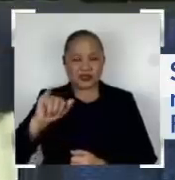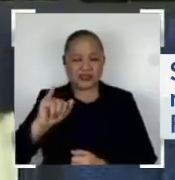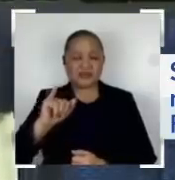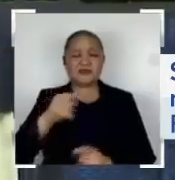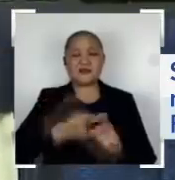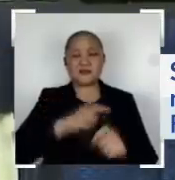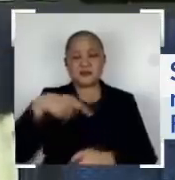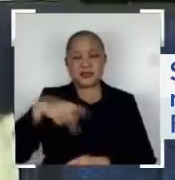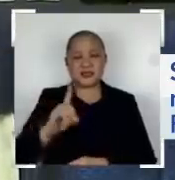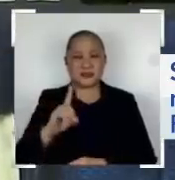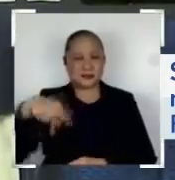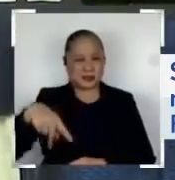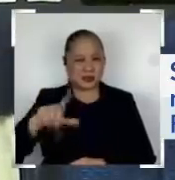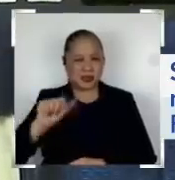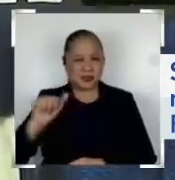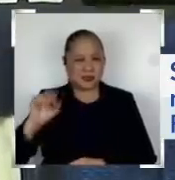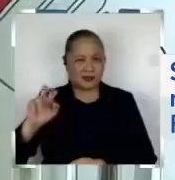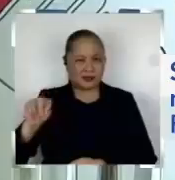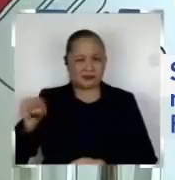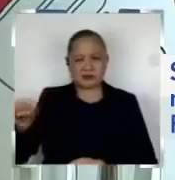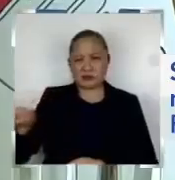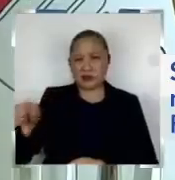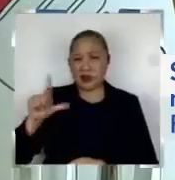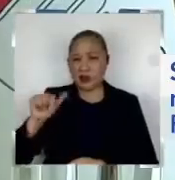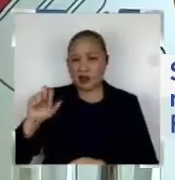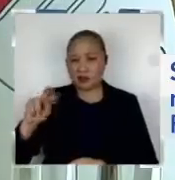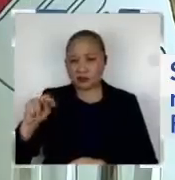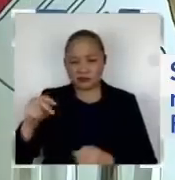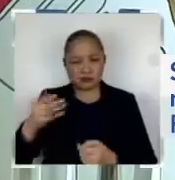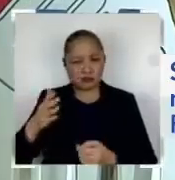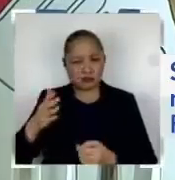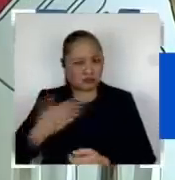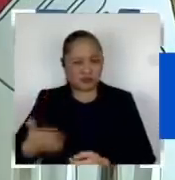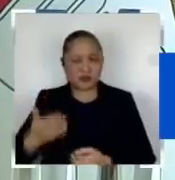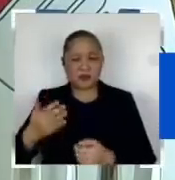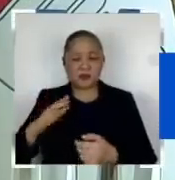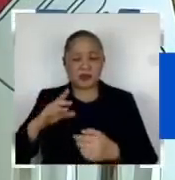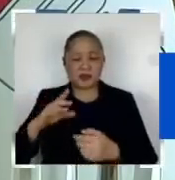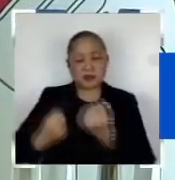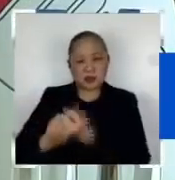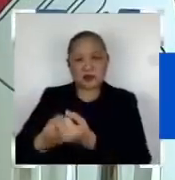si Lacson ang maging administration candidate? An endorsement is an endorsement.